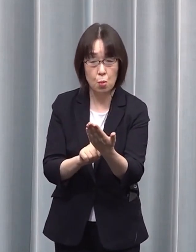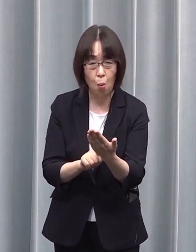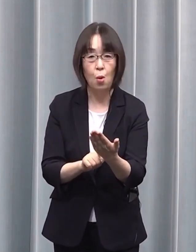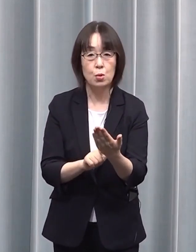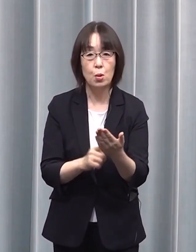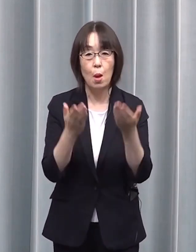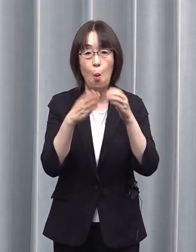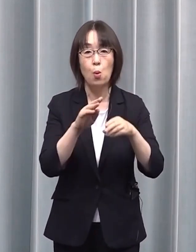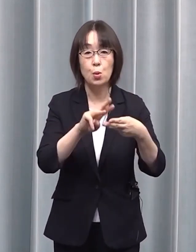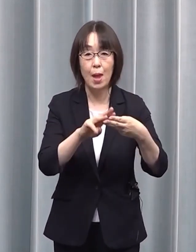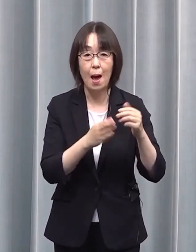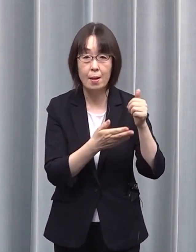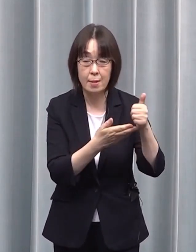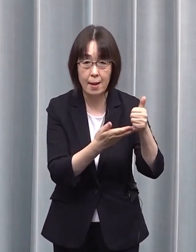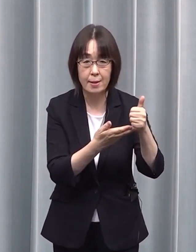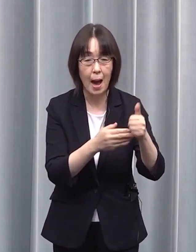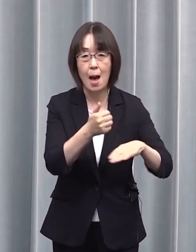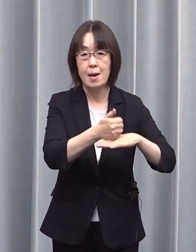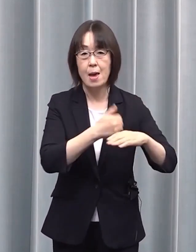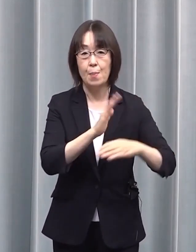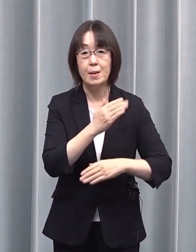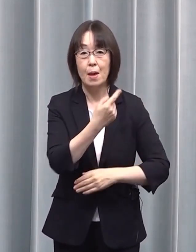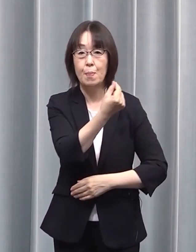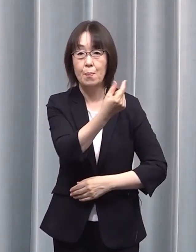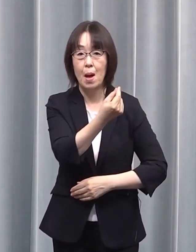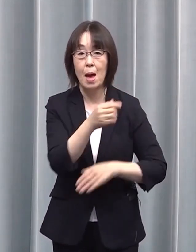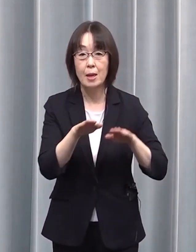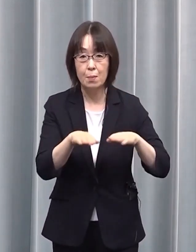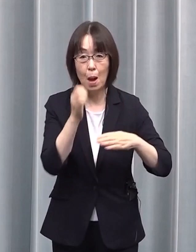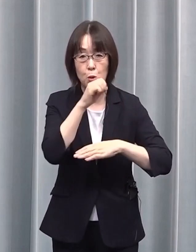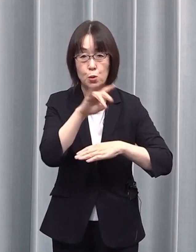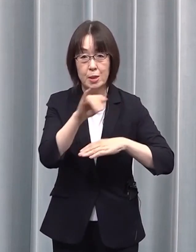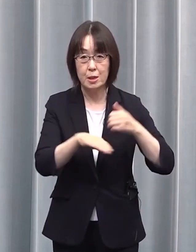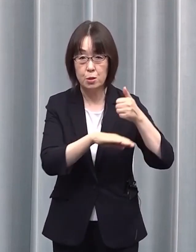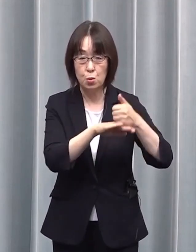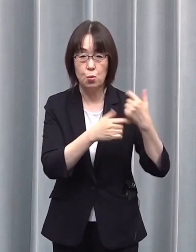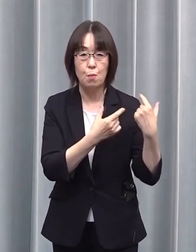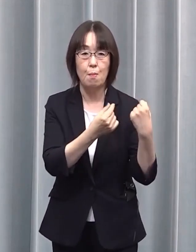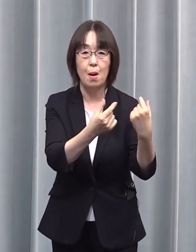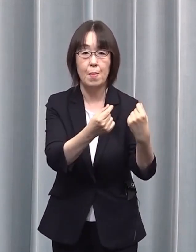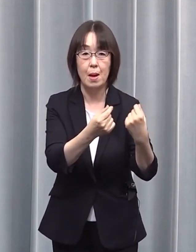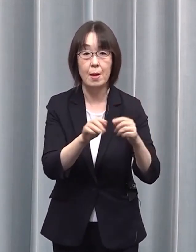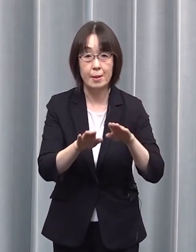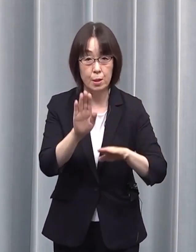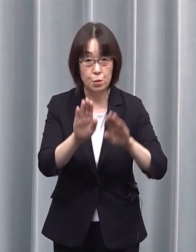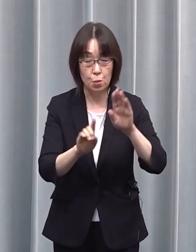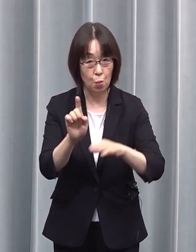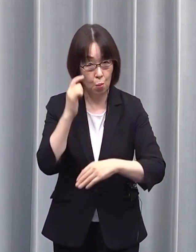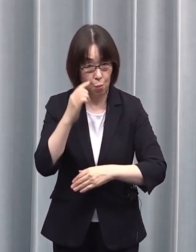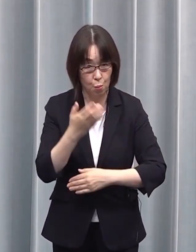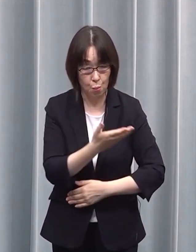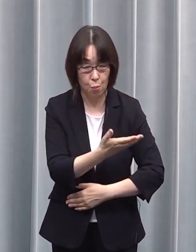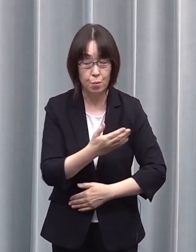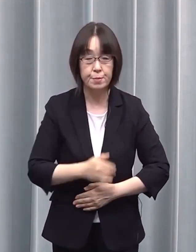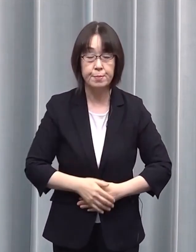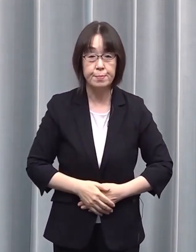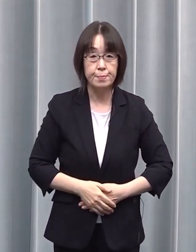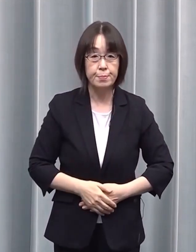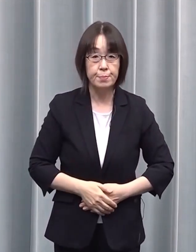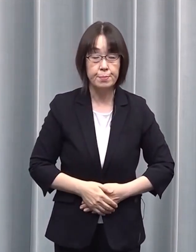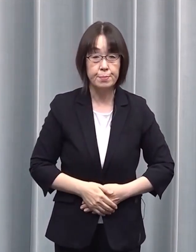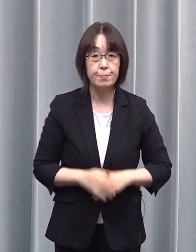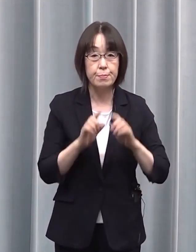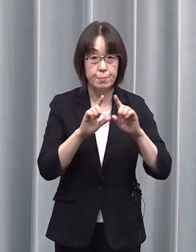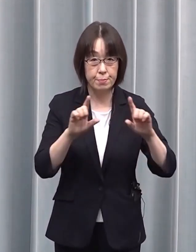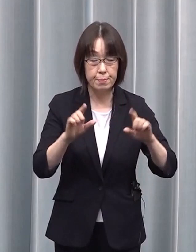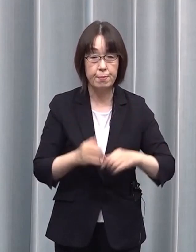細田さんが辞められておらず今でも衆院議長にいらっしゃると、まあ、この現状について官房長官はどういうふうに受け止めているんでしょうか。